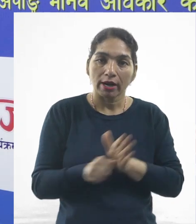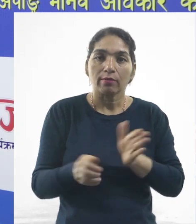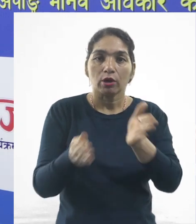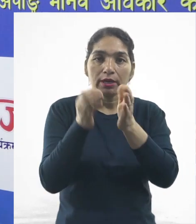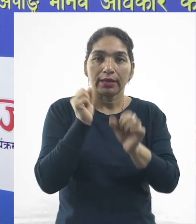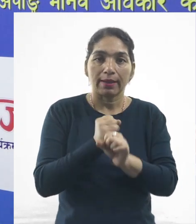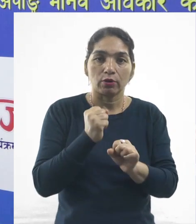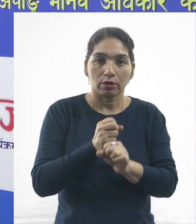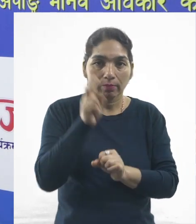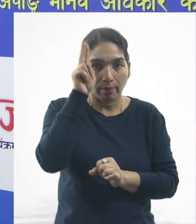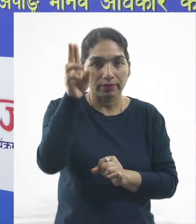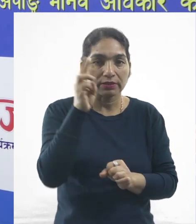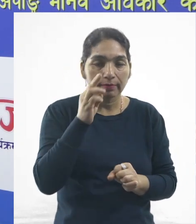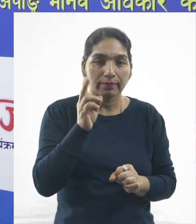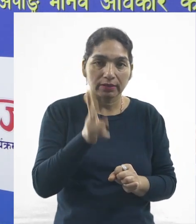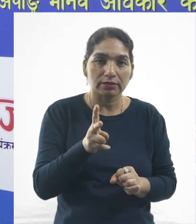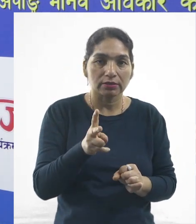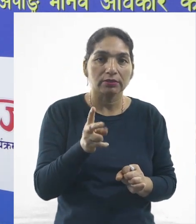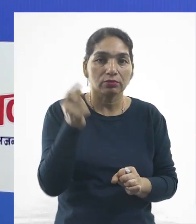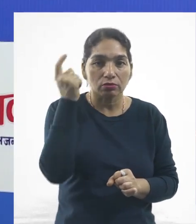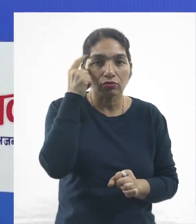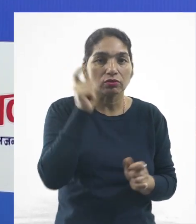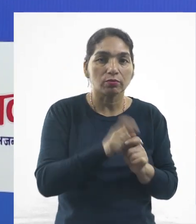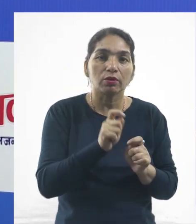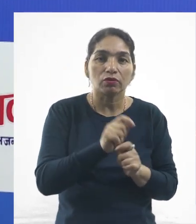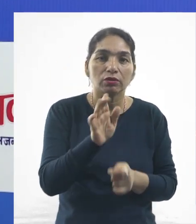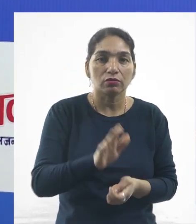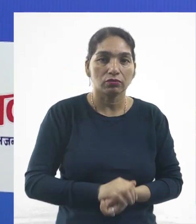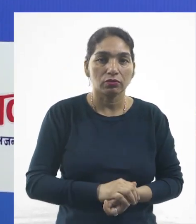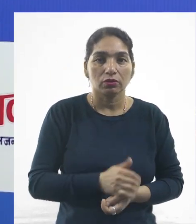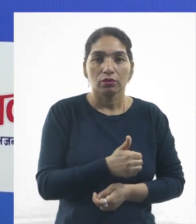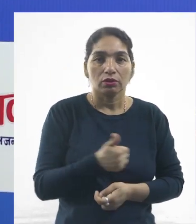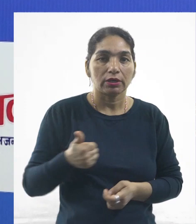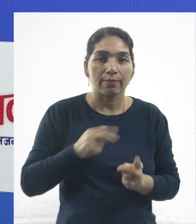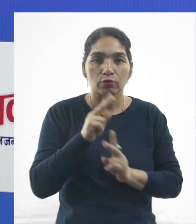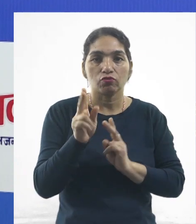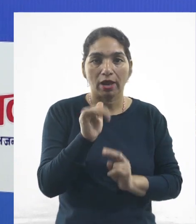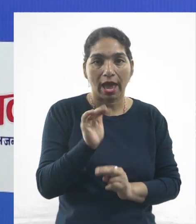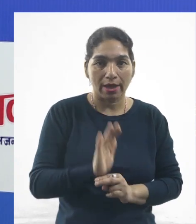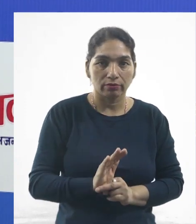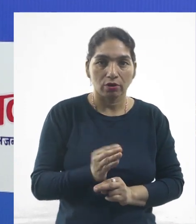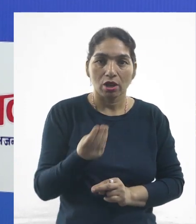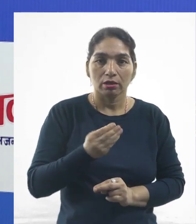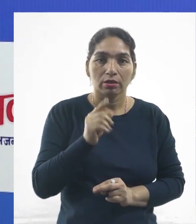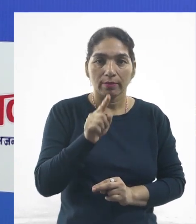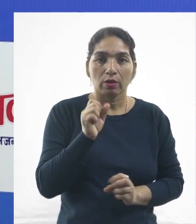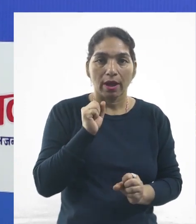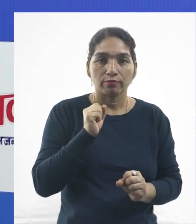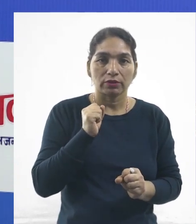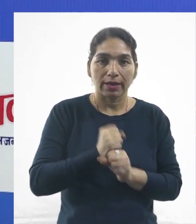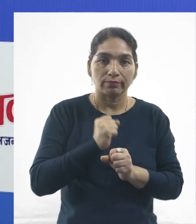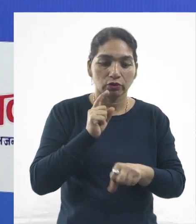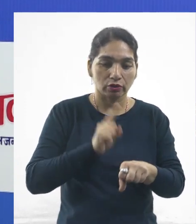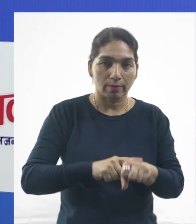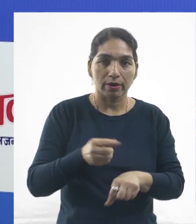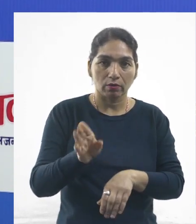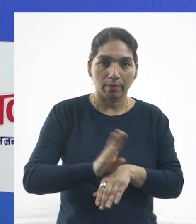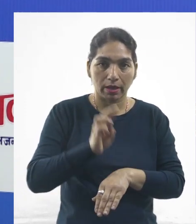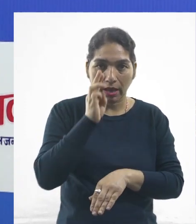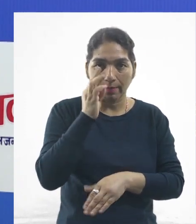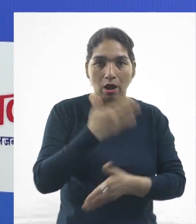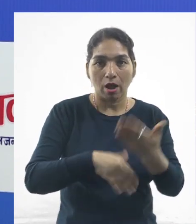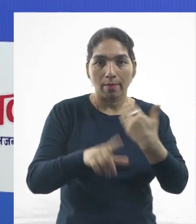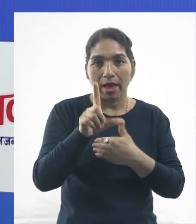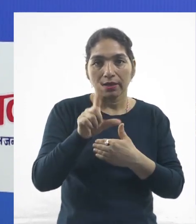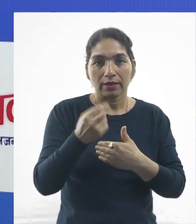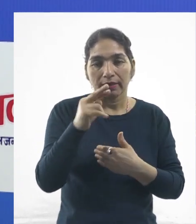चाहिँ आगामी दिनमा अझ हामी त्यसको पनि सोच बनाउँदैछौँ अब राम्रो कुराहरू आयो अलिकति यहाँले आफ्नो कार्यकालमा काम गर्दै गर्दा अपाङ्गता भएको व्यक्ति र